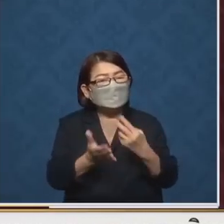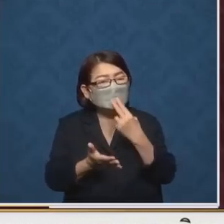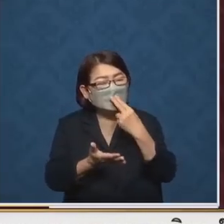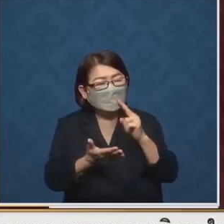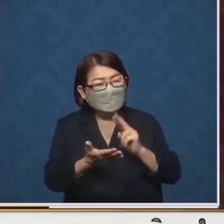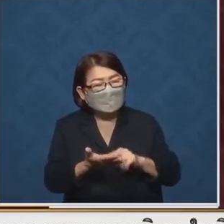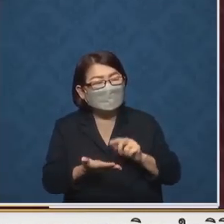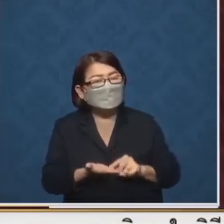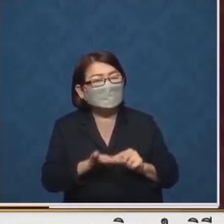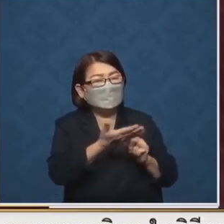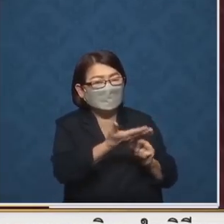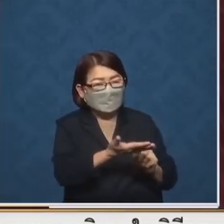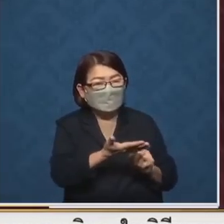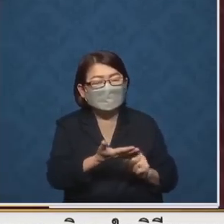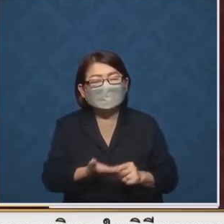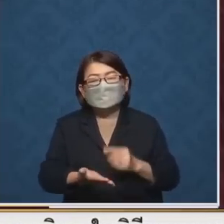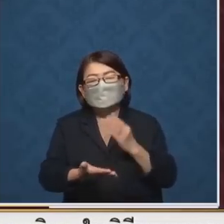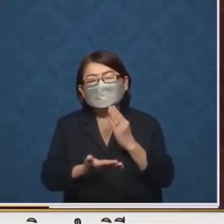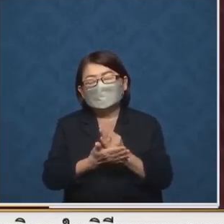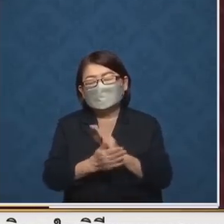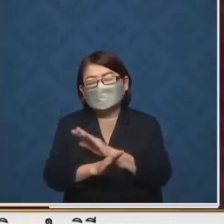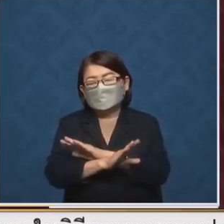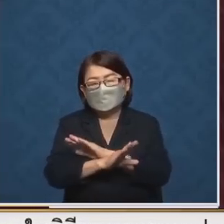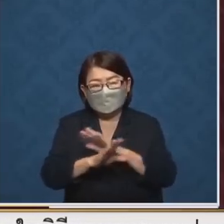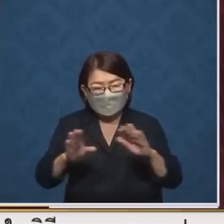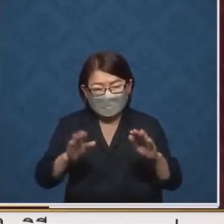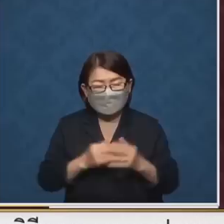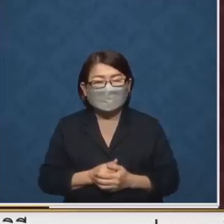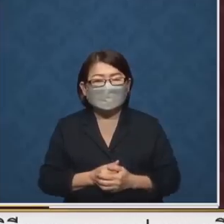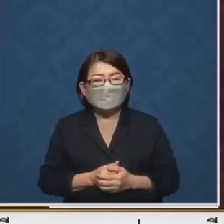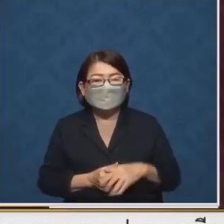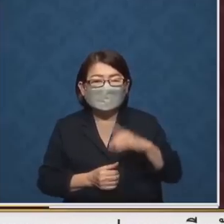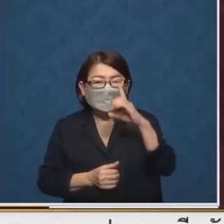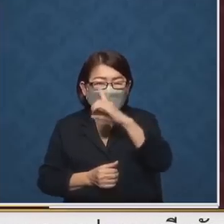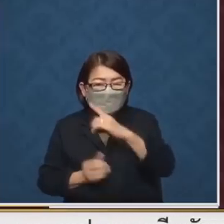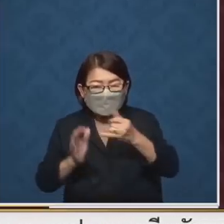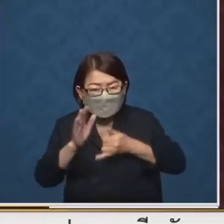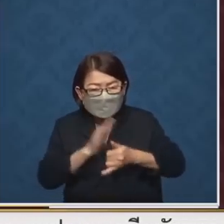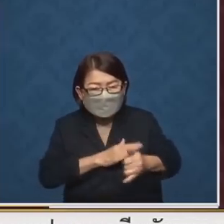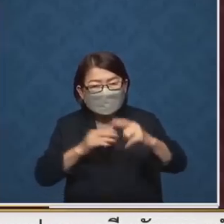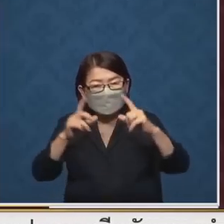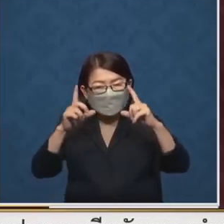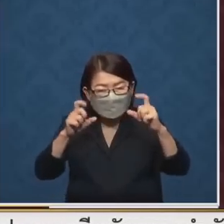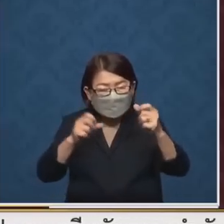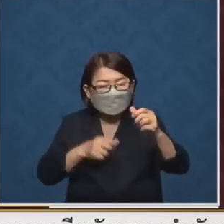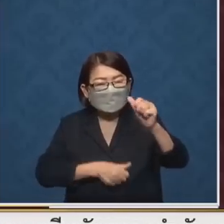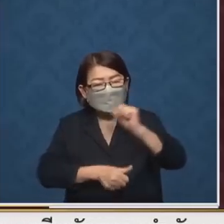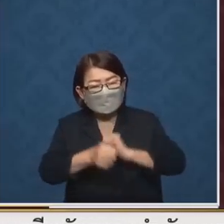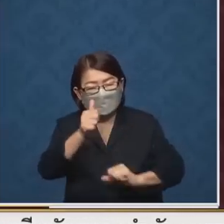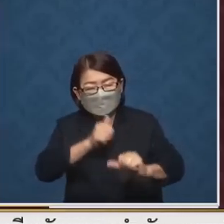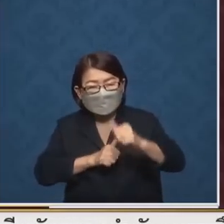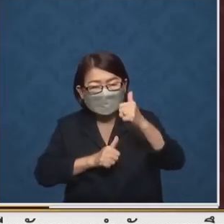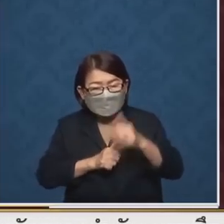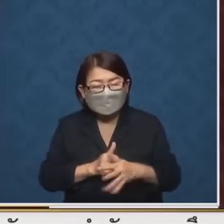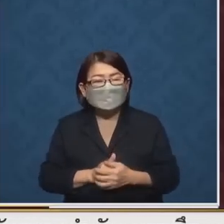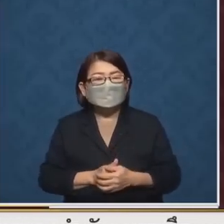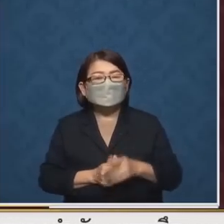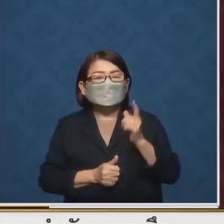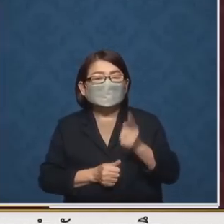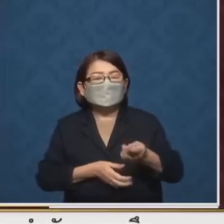เขาไปไม่รดเขาต้องปิดเลิกอาชีพดาราปากดตัวก็ไม่ได้ถ่ายละครก็ไม่ได้ละครก็ต้องเอามารีลัน